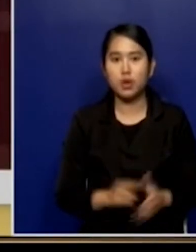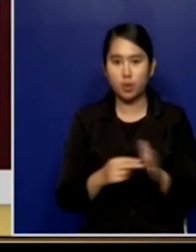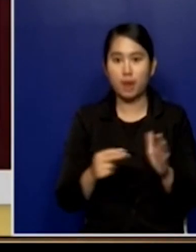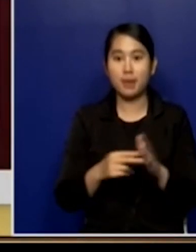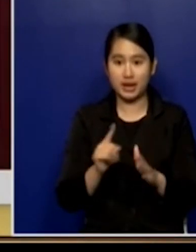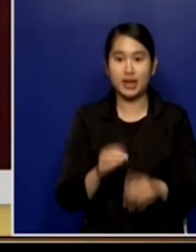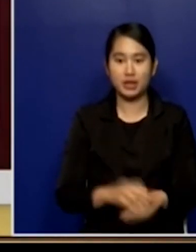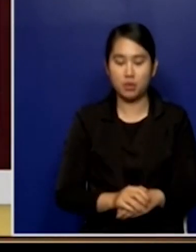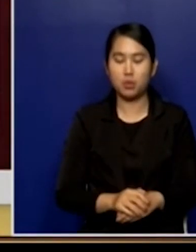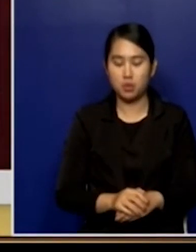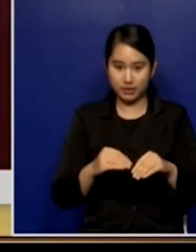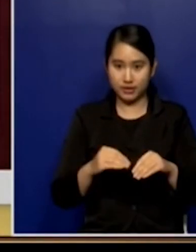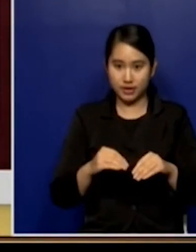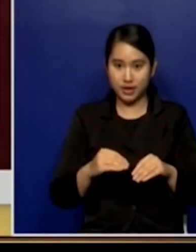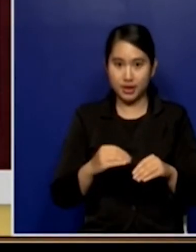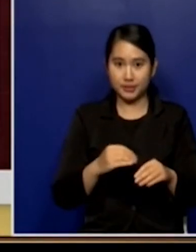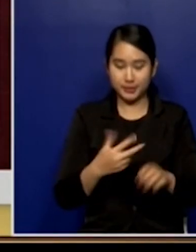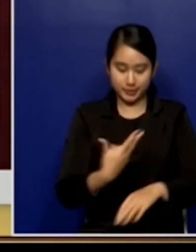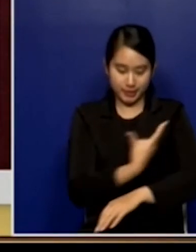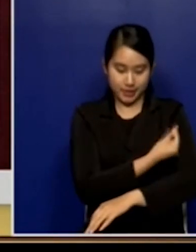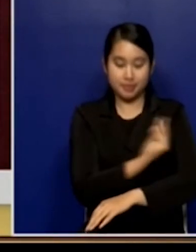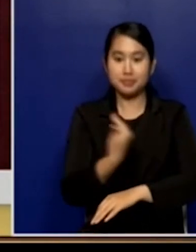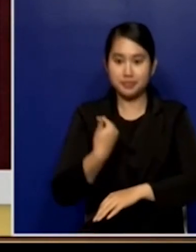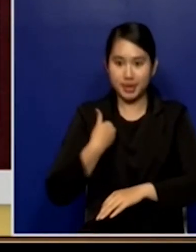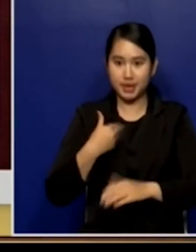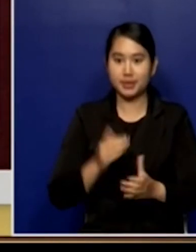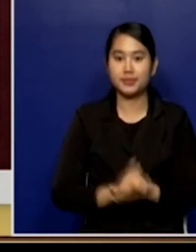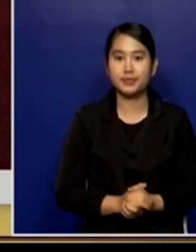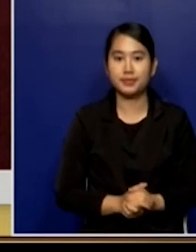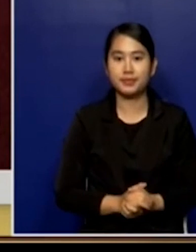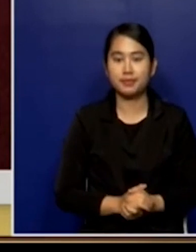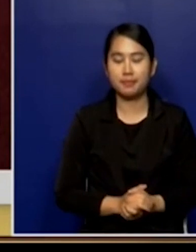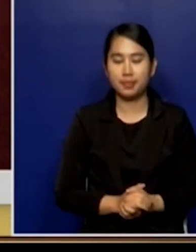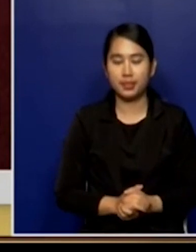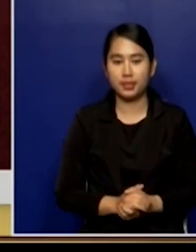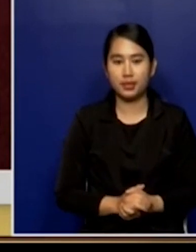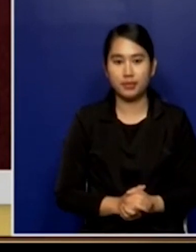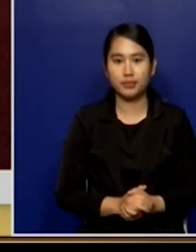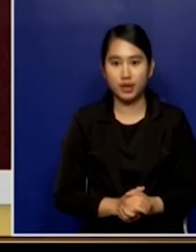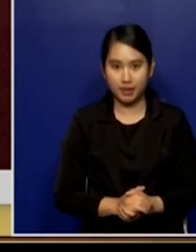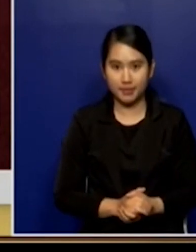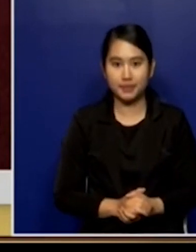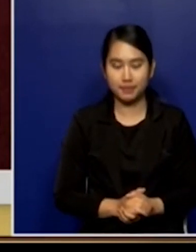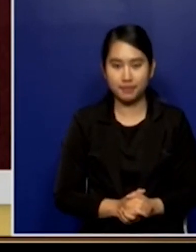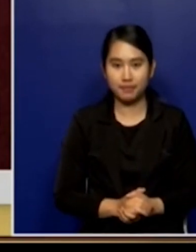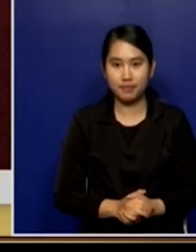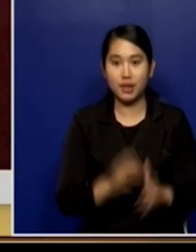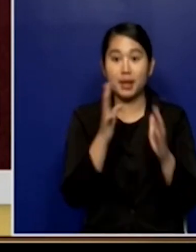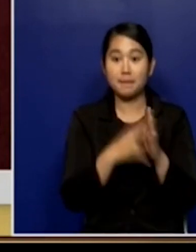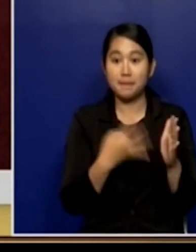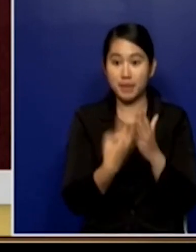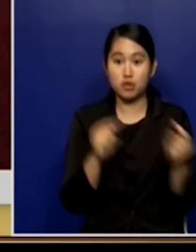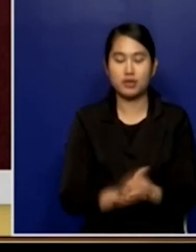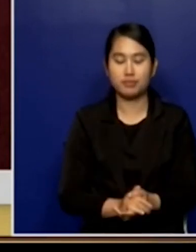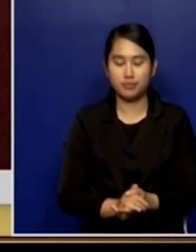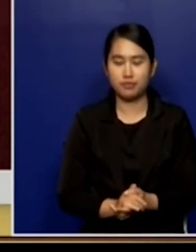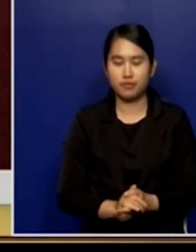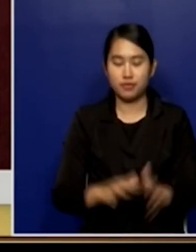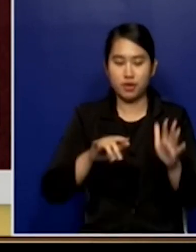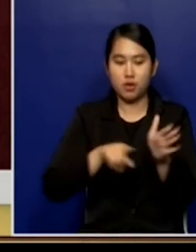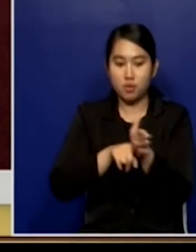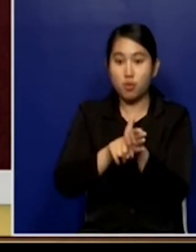พอต่ารกระจายความเสีงแล้วอีกสาเหตุหนึครัที่จำเป็นต้กระจายคามเสงในการจัหาวัซีนกคอการกายพัของเชือไรัส